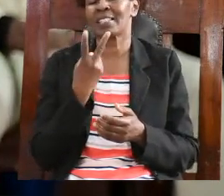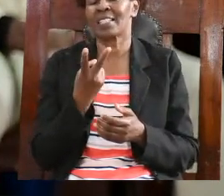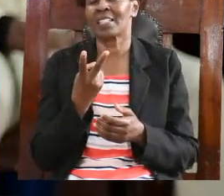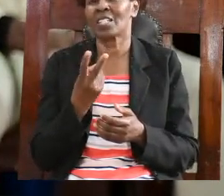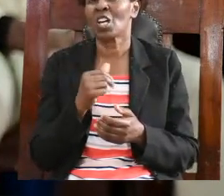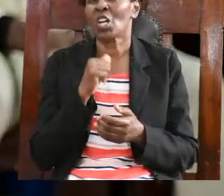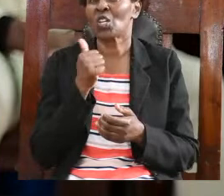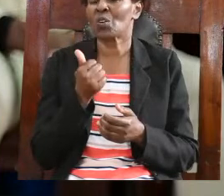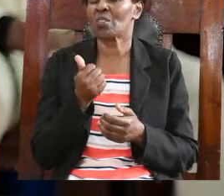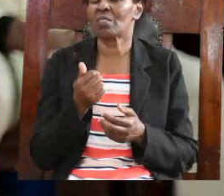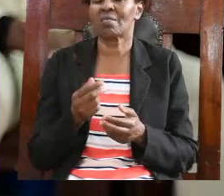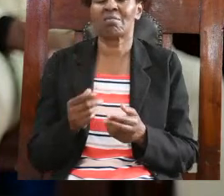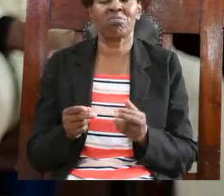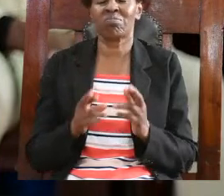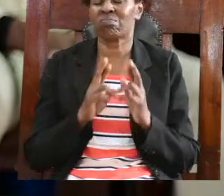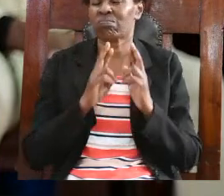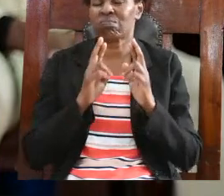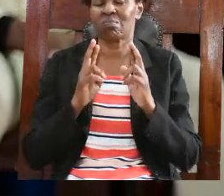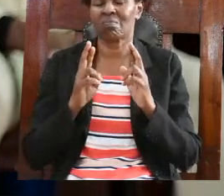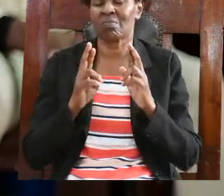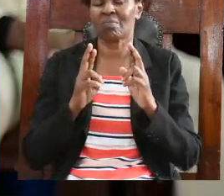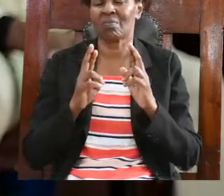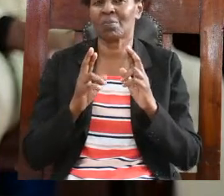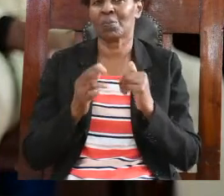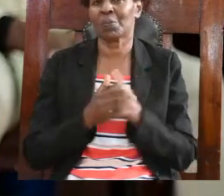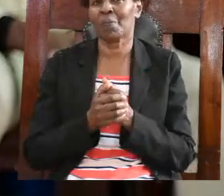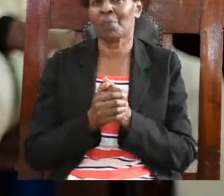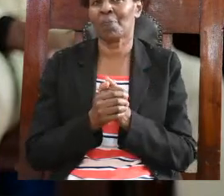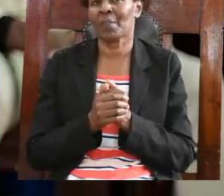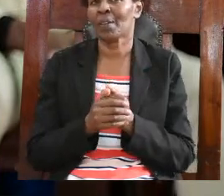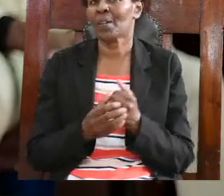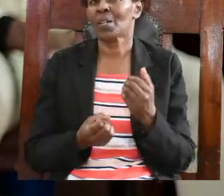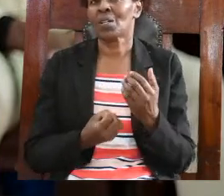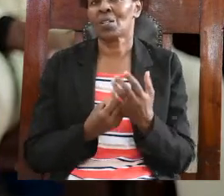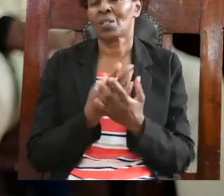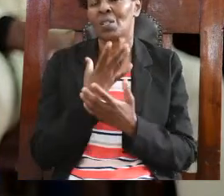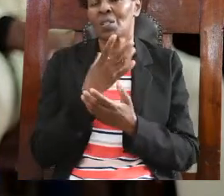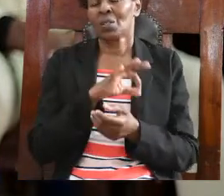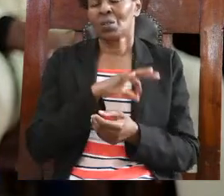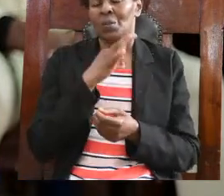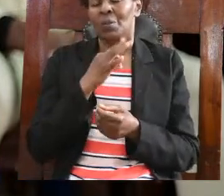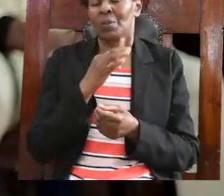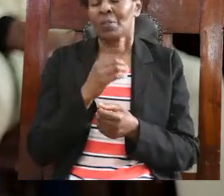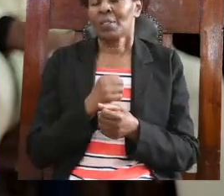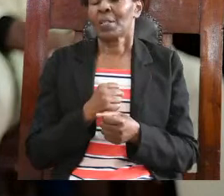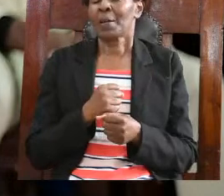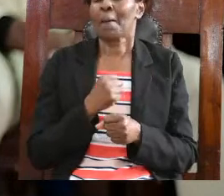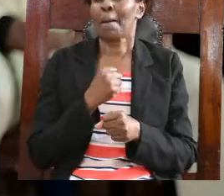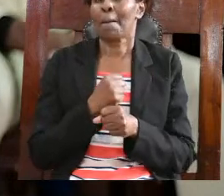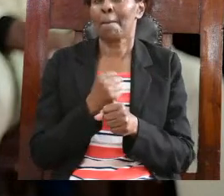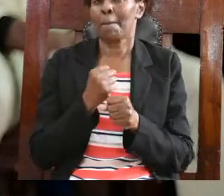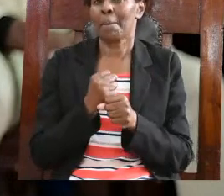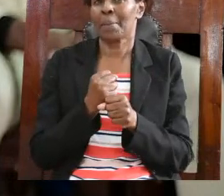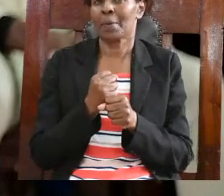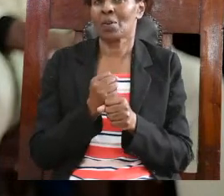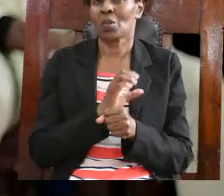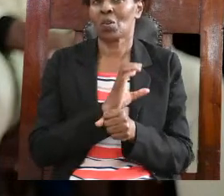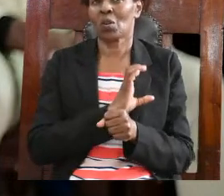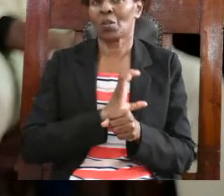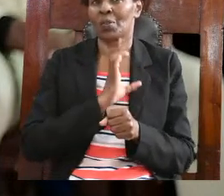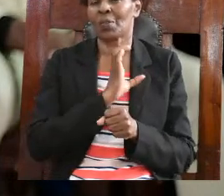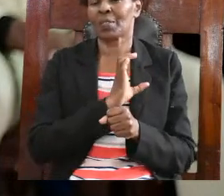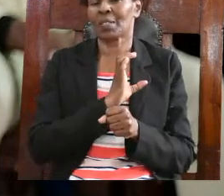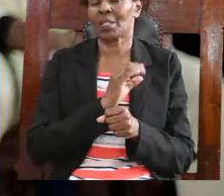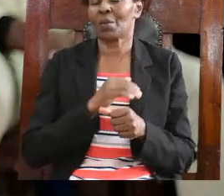hakuwa amejitayarisha, hakuwa amemaanisha. Ukomavu wa kiroho hutengeneza tabia na